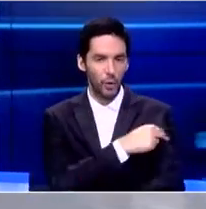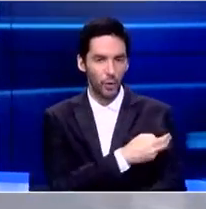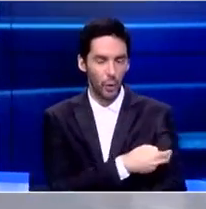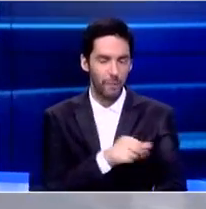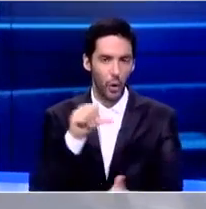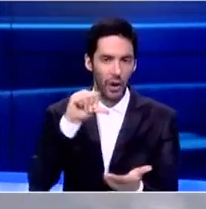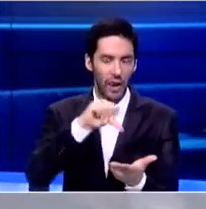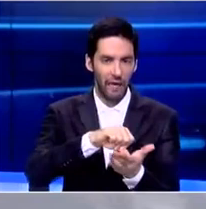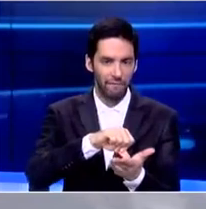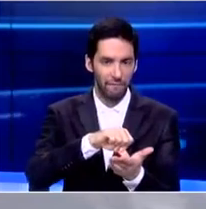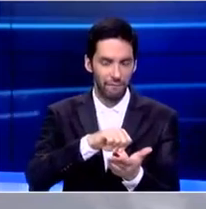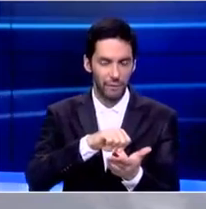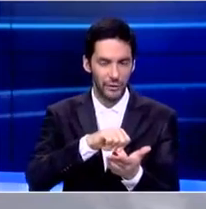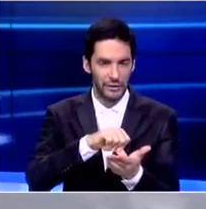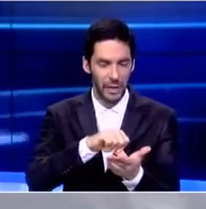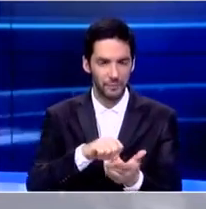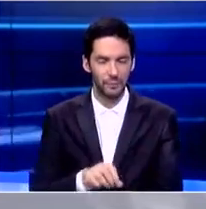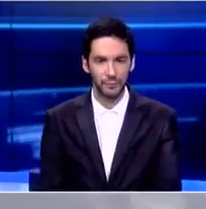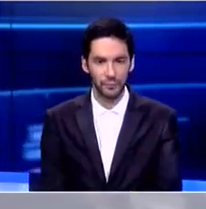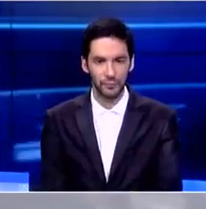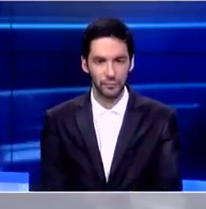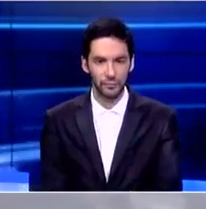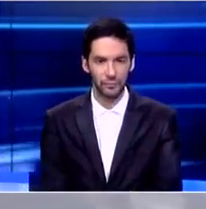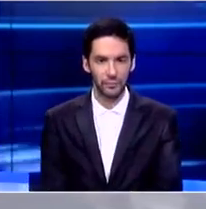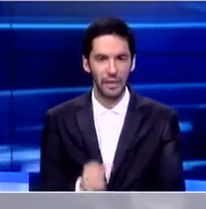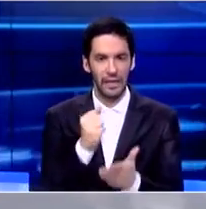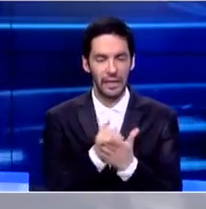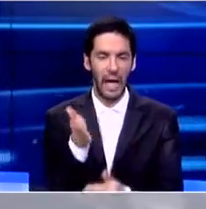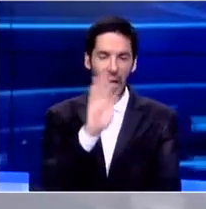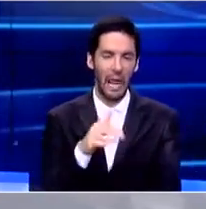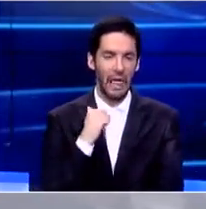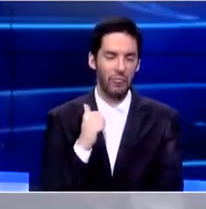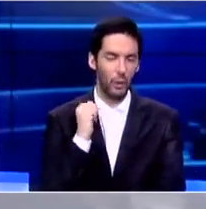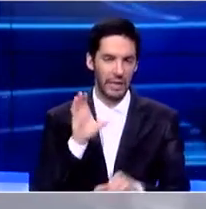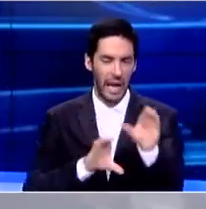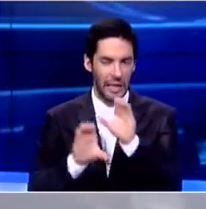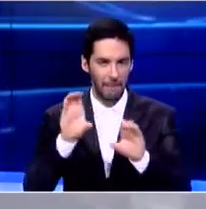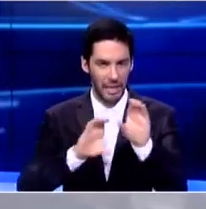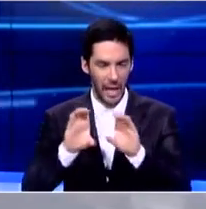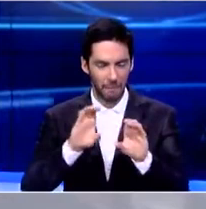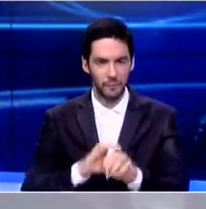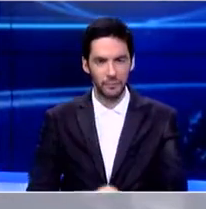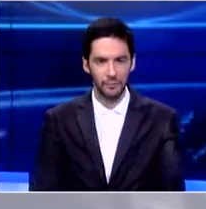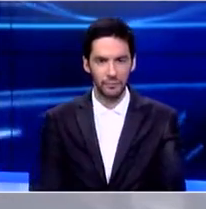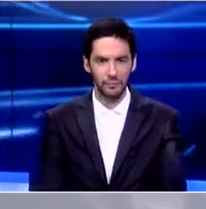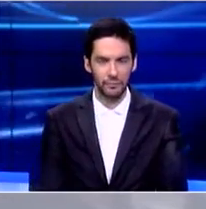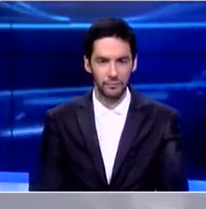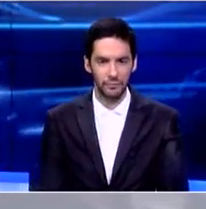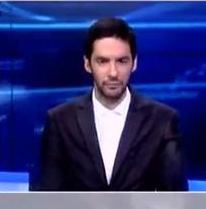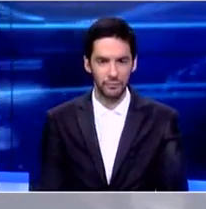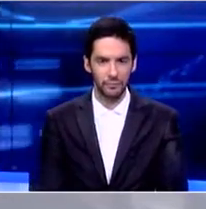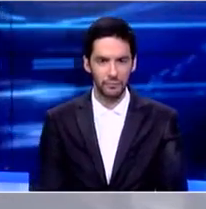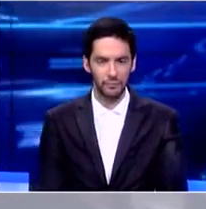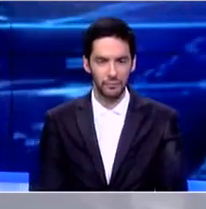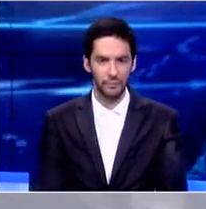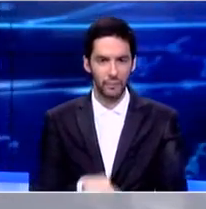το Μικροβιολογικό Τμήμα του Γενικού Νοσοκομείου Λευκωσίας και ιδιωτικά εργαστήρια. Τα 227